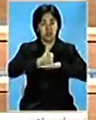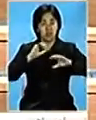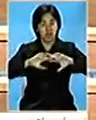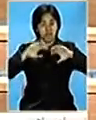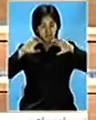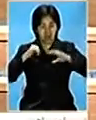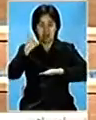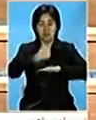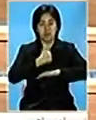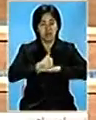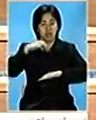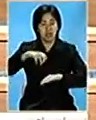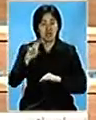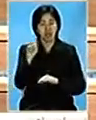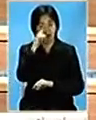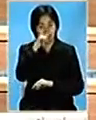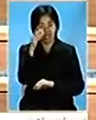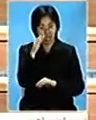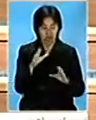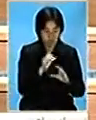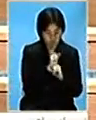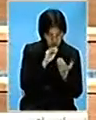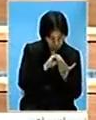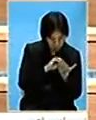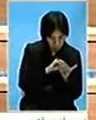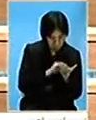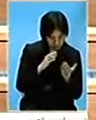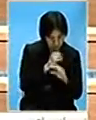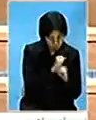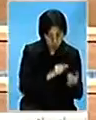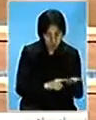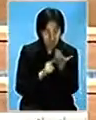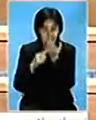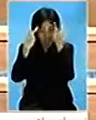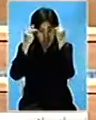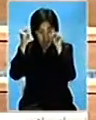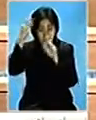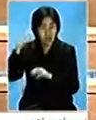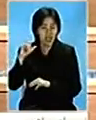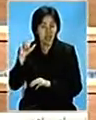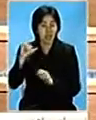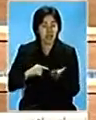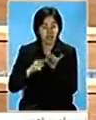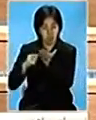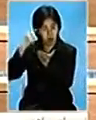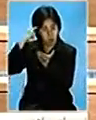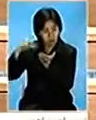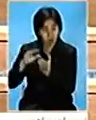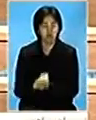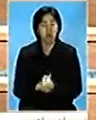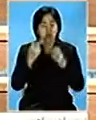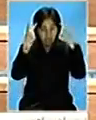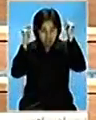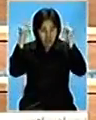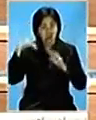ำนักข่าวกรองแห่งชาติที่ผู้อำนวยการสำนักข่าวกรองแห่งชาติได้รายงานให้กับนางสาวยิ่งลักษณ์ชินวัตรทราบแล้วนางสาวยิ่ง